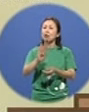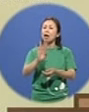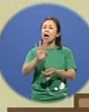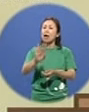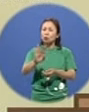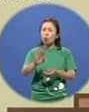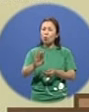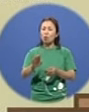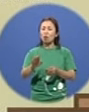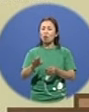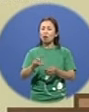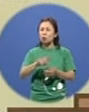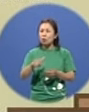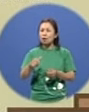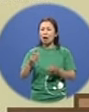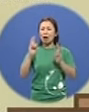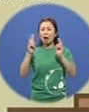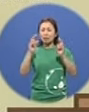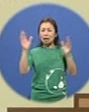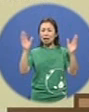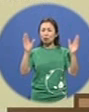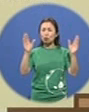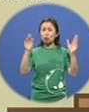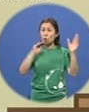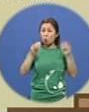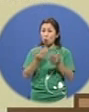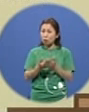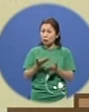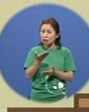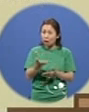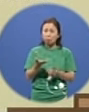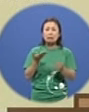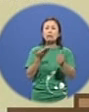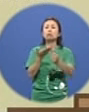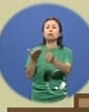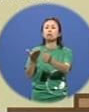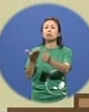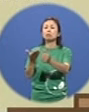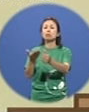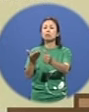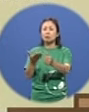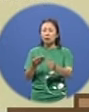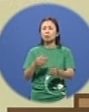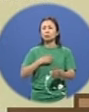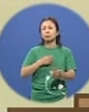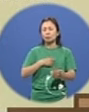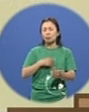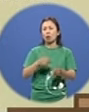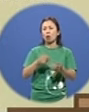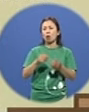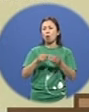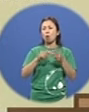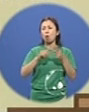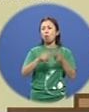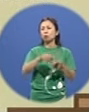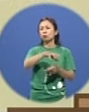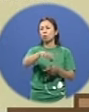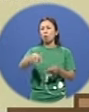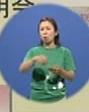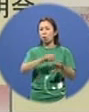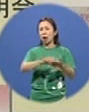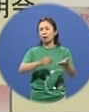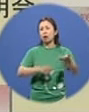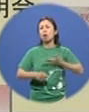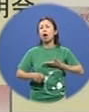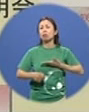なるほどねはいそういうことを欲しいと言ってじゃあどこへ欲しいかというのを書いて提出して県長はそれを持ってるわけ